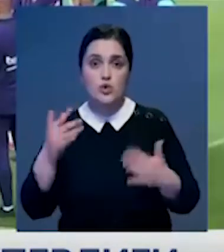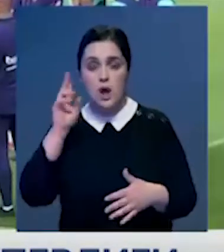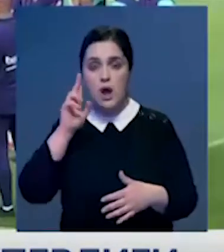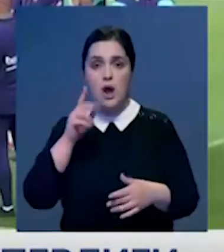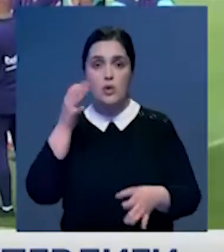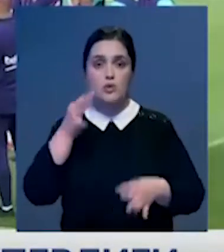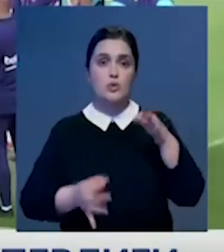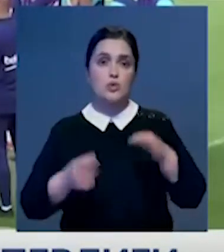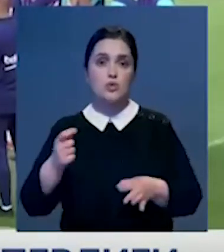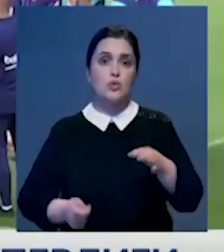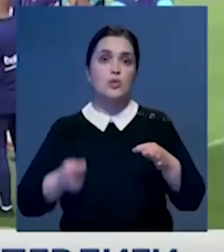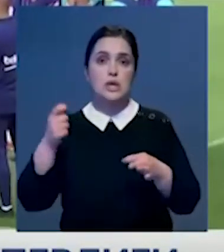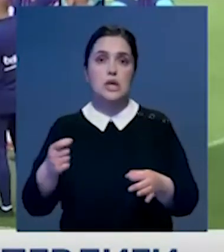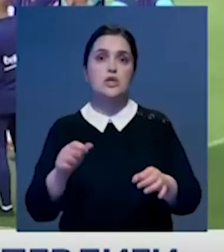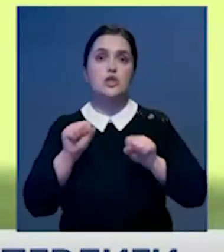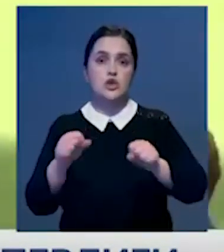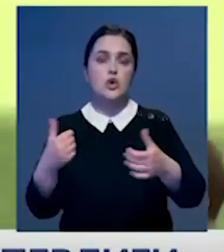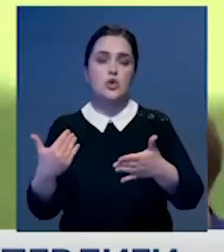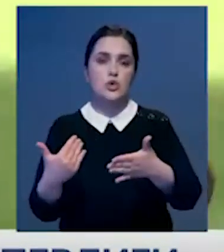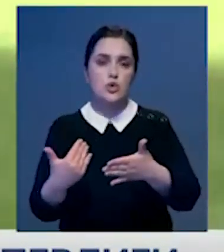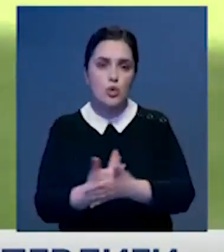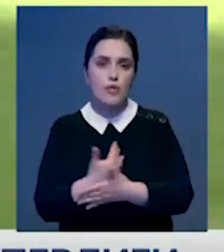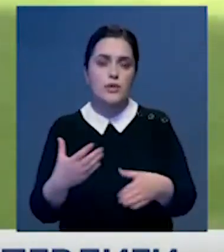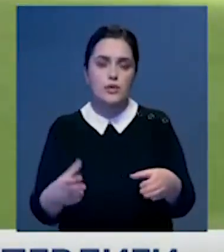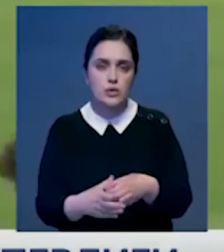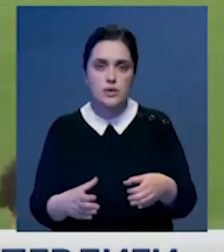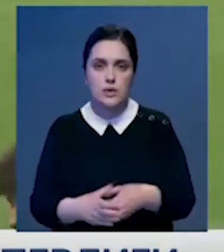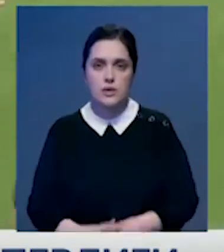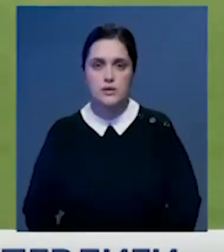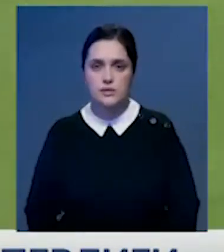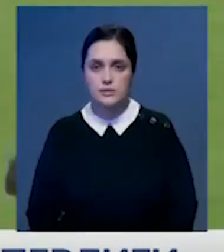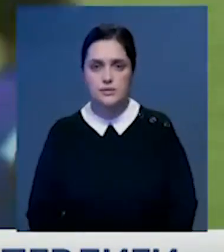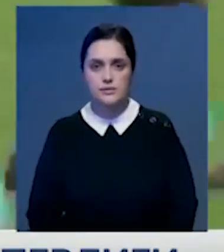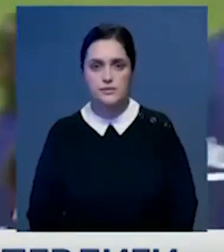с целью защитить новый турнир маржан валеев хабар 24